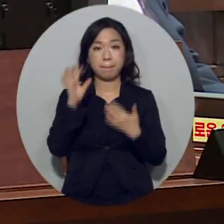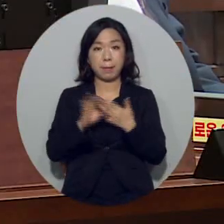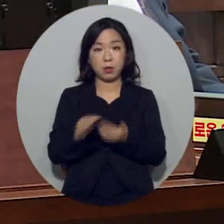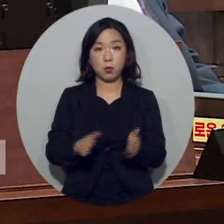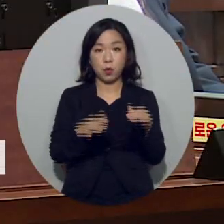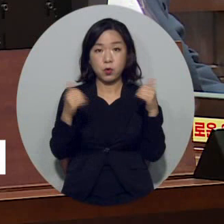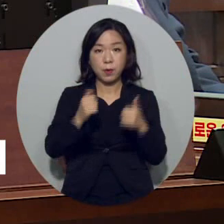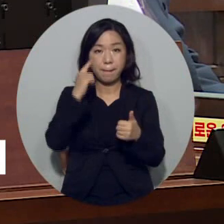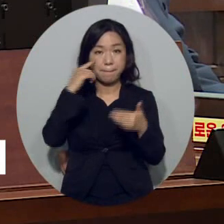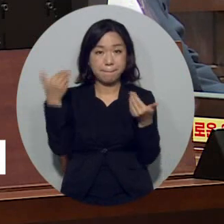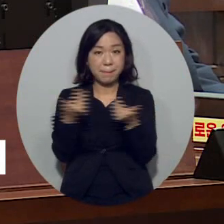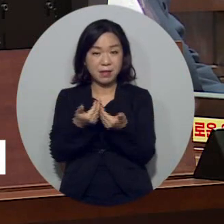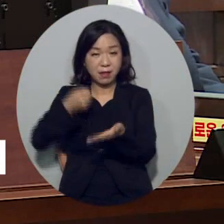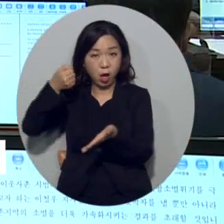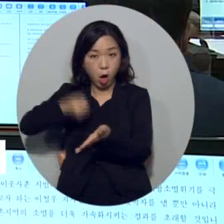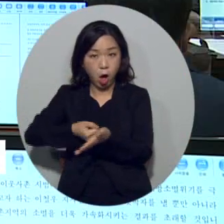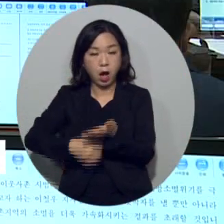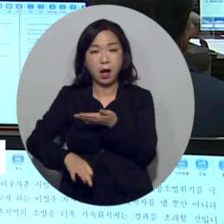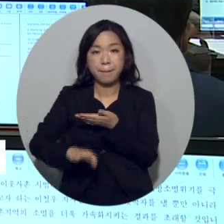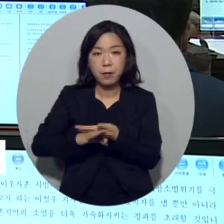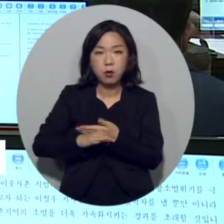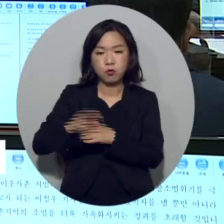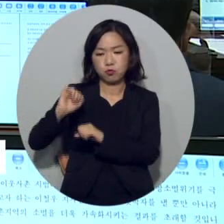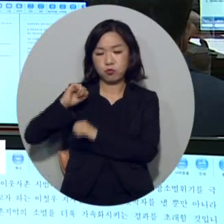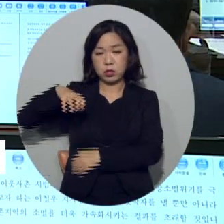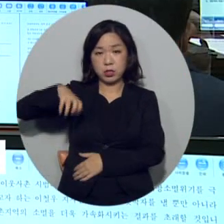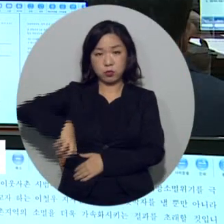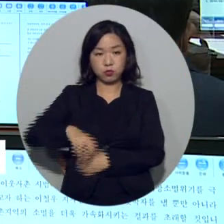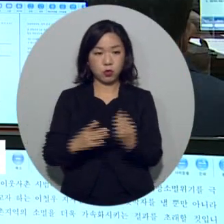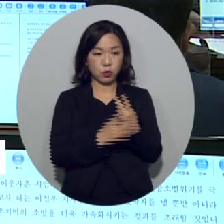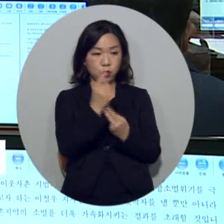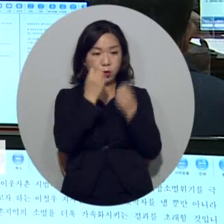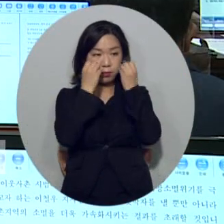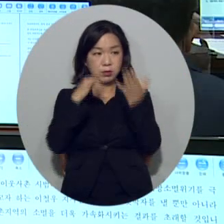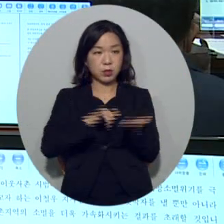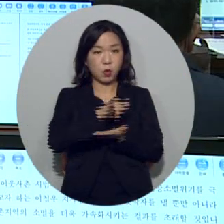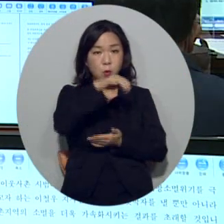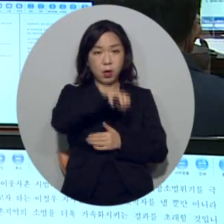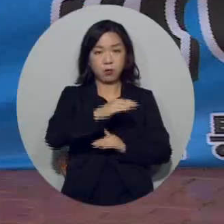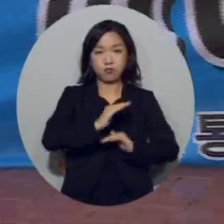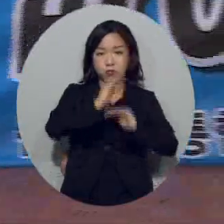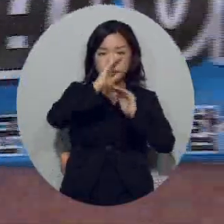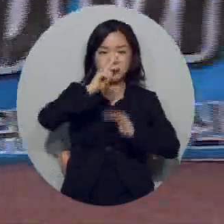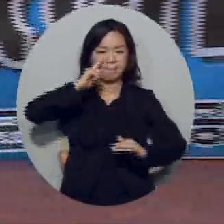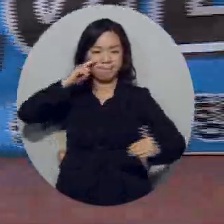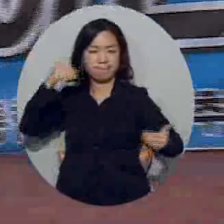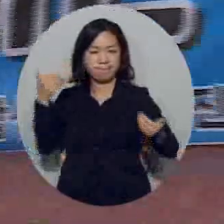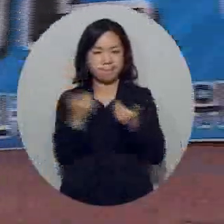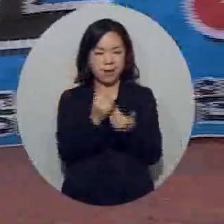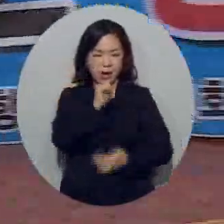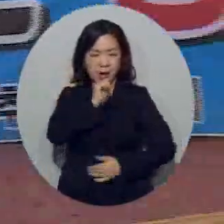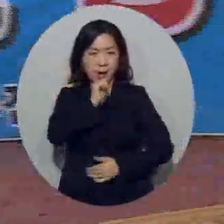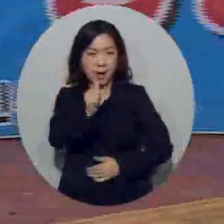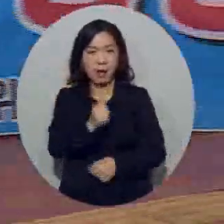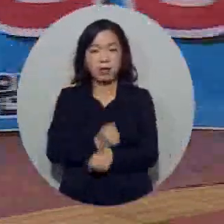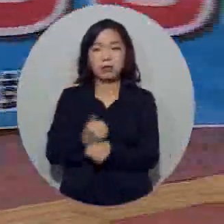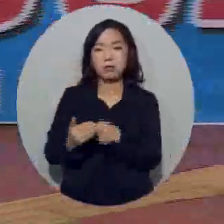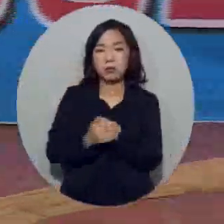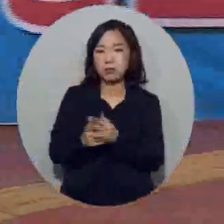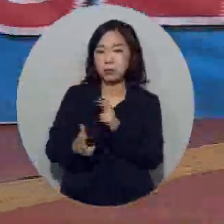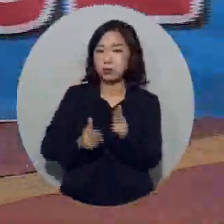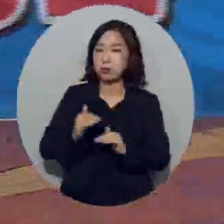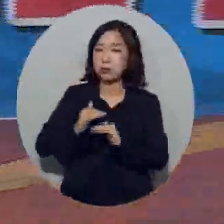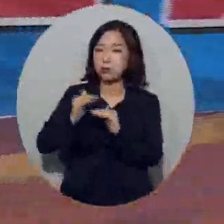도의회가 반대하는 쪽으로 결론을 내면 군위군 2 통합 신공항 추진 의 결사반대 할 것으로 보여 사업 추진에